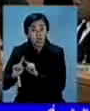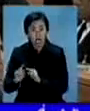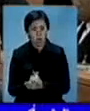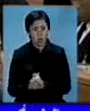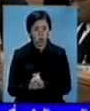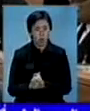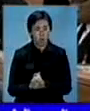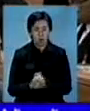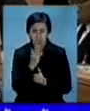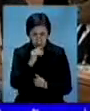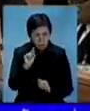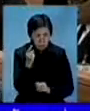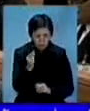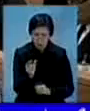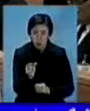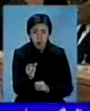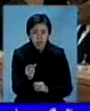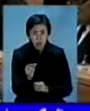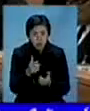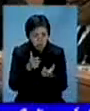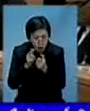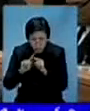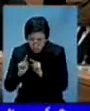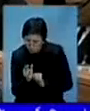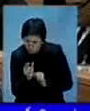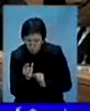เลยครับไม่เอี่ยมมันแกะกล่องมาหรือเปล่าไม่ทราบ